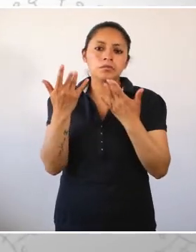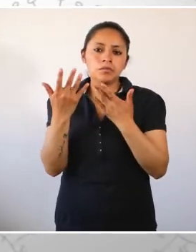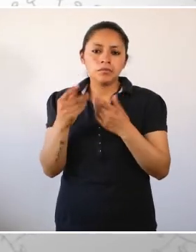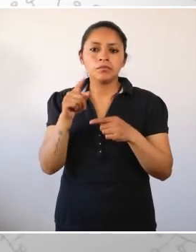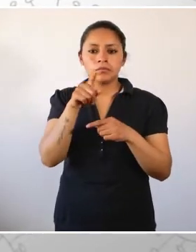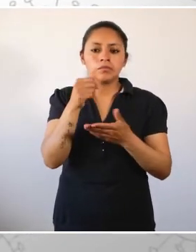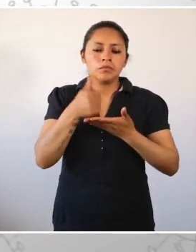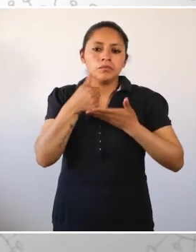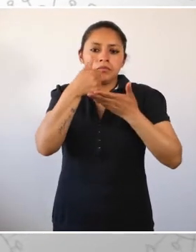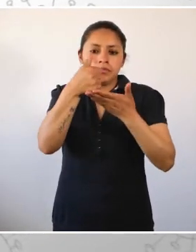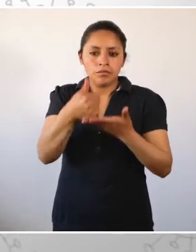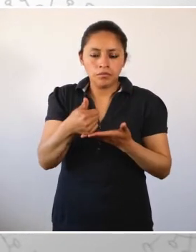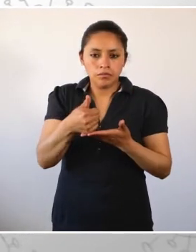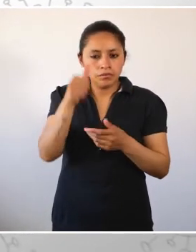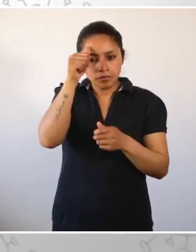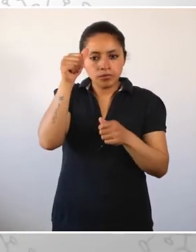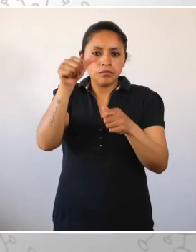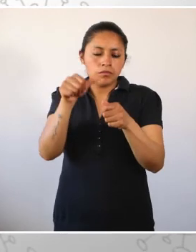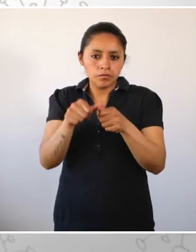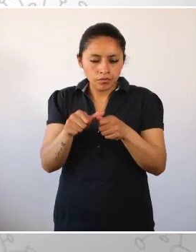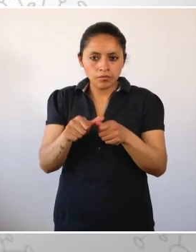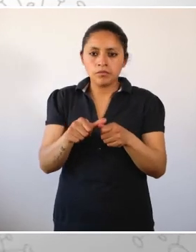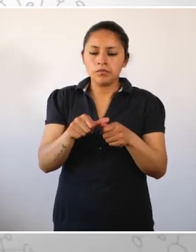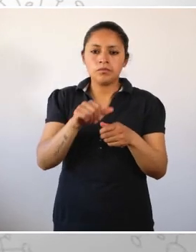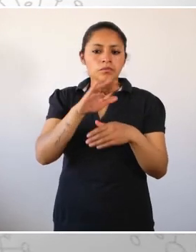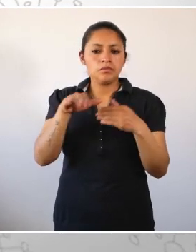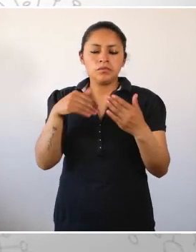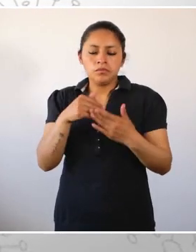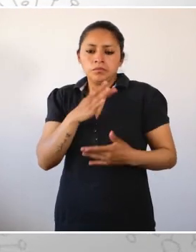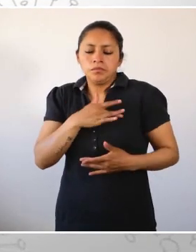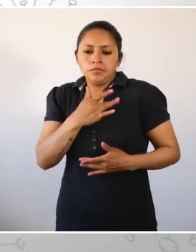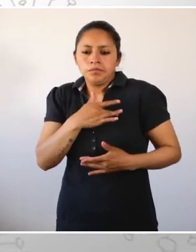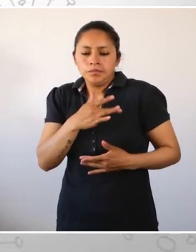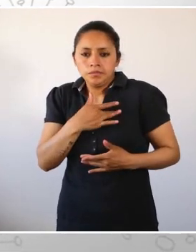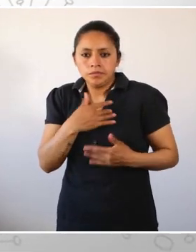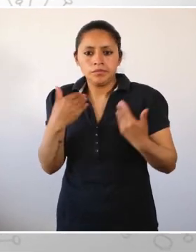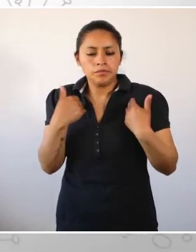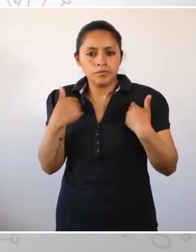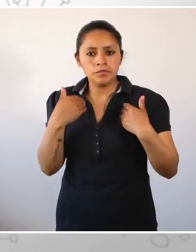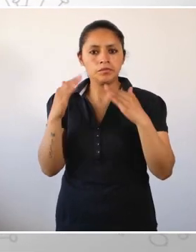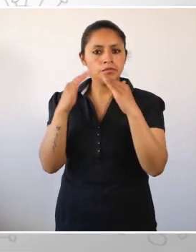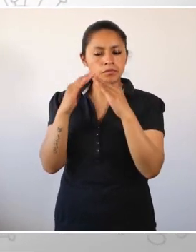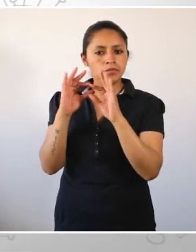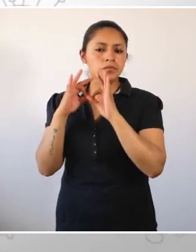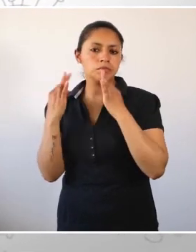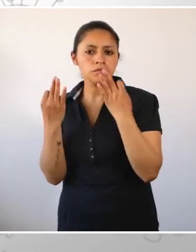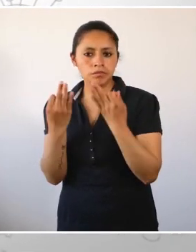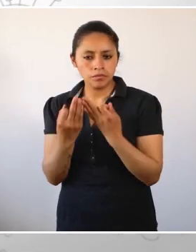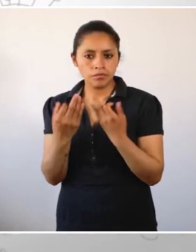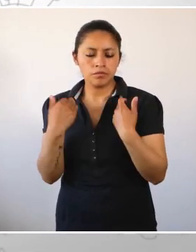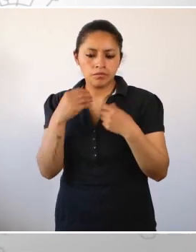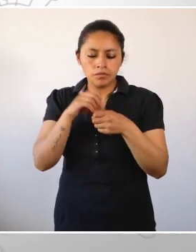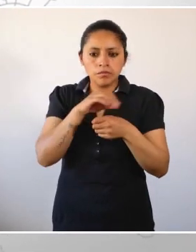wila masimaja coronavirus usumpi usunta tachi ukapachaja. Hausantam.